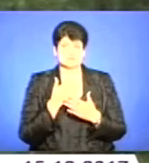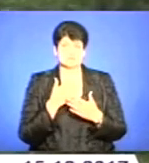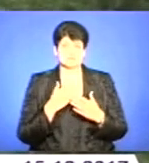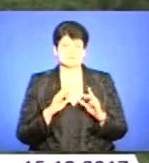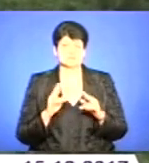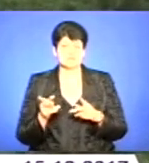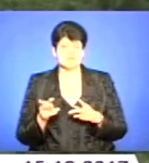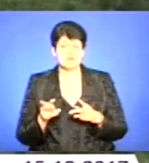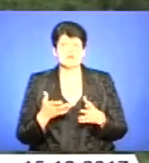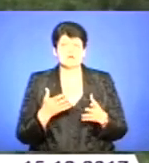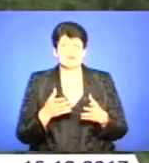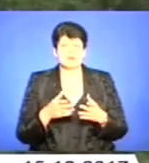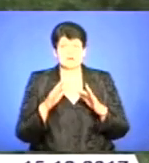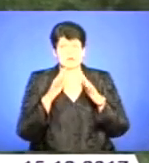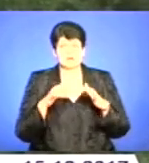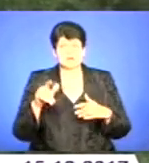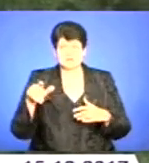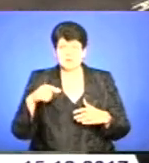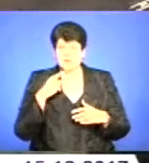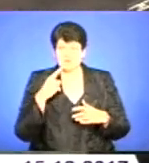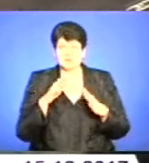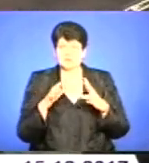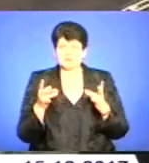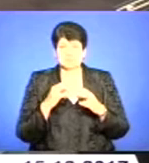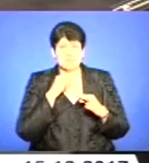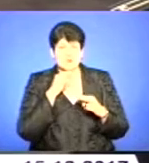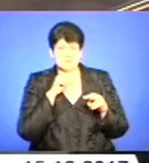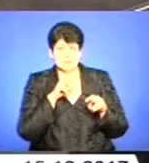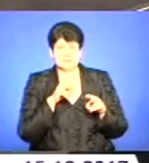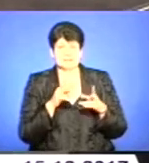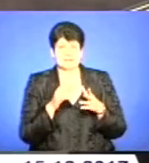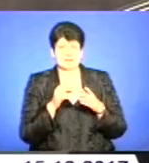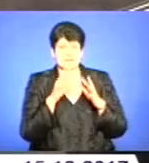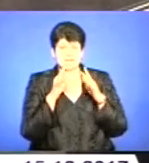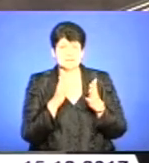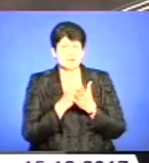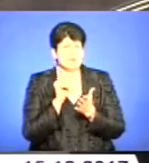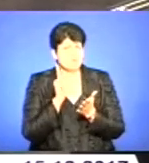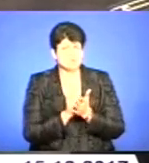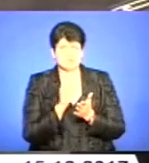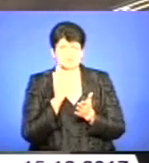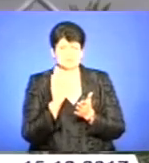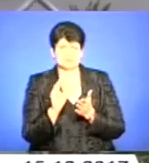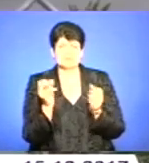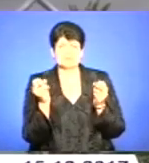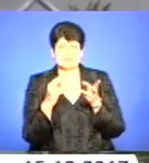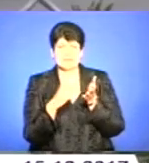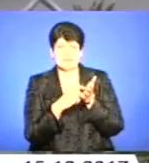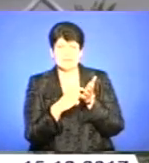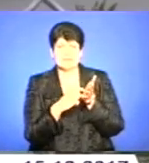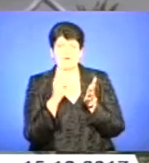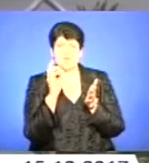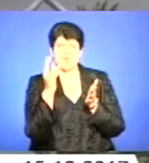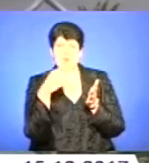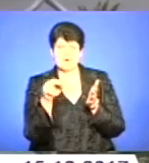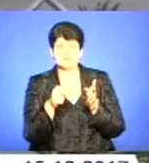Лісівники наголошують, що при виборі новорічної ялинки потрібно звертати увагу на таку деталь. На ялинці має обов'язково бути спеціальна етикетка з номером і кодом –